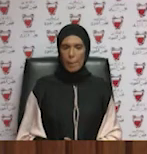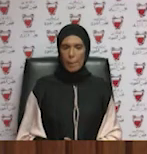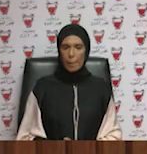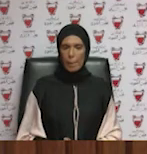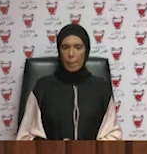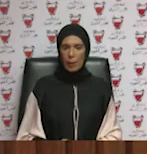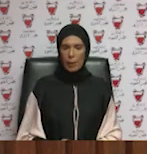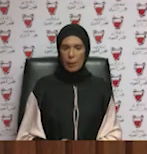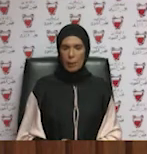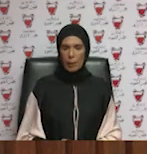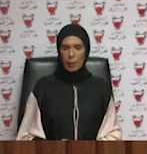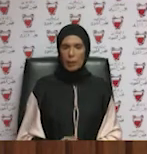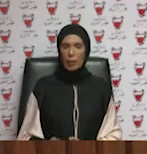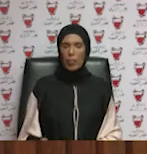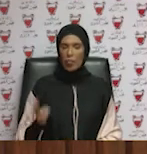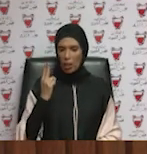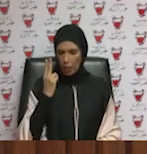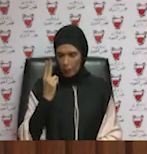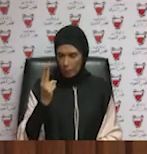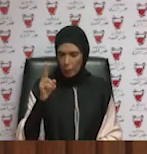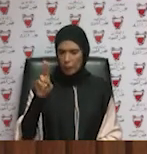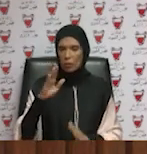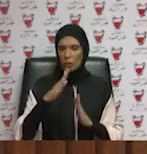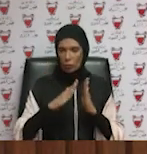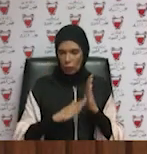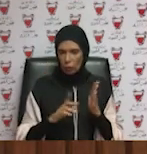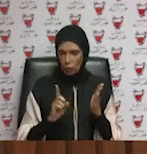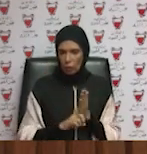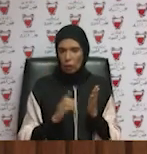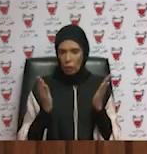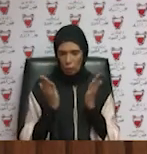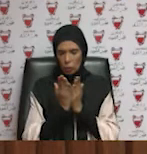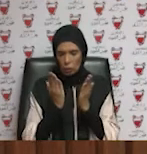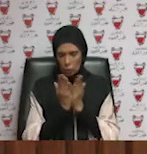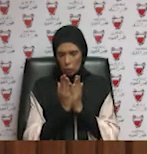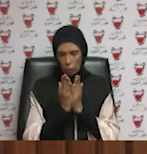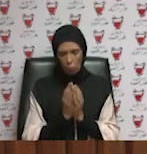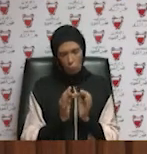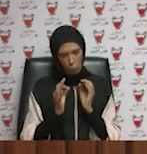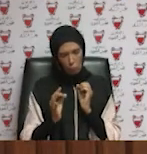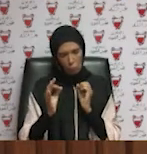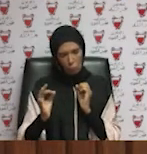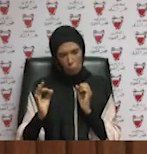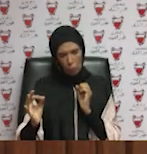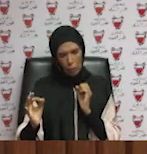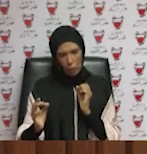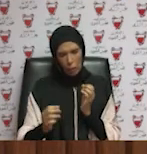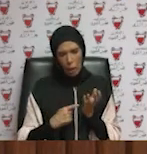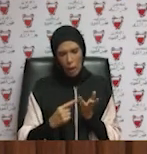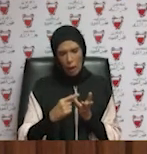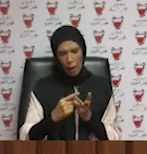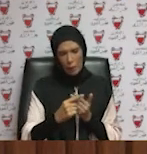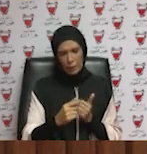التقرير والتقرير اللي يليه يجب أن يدرس بعناية، وتكون فيه توصيات على الأقل